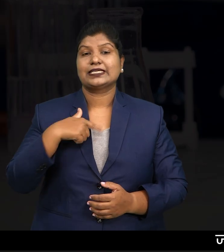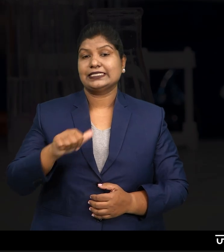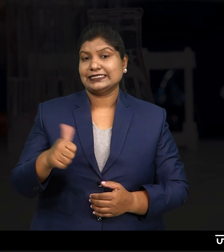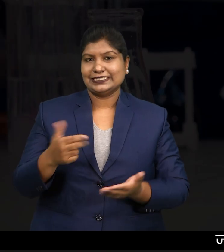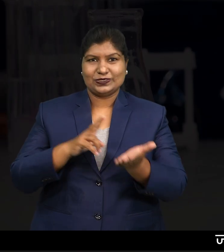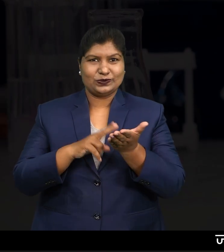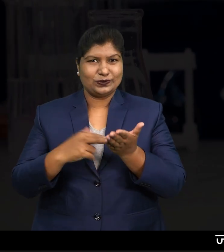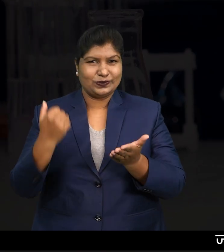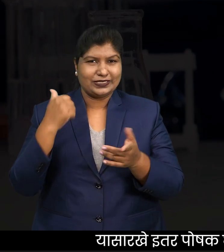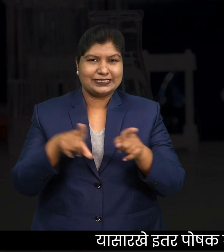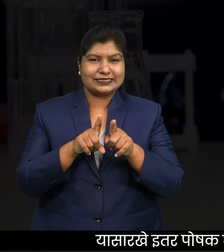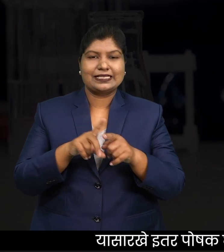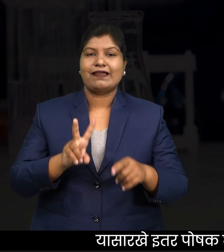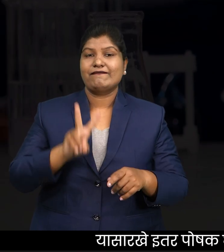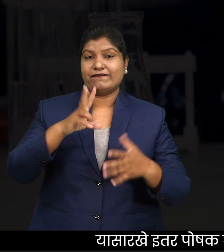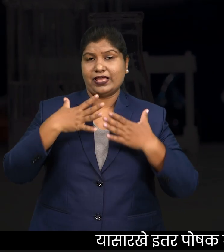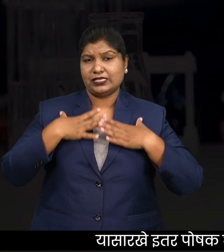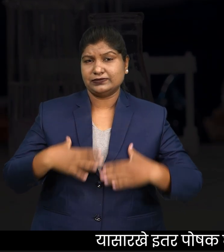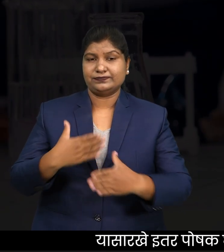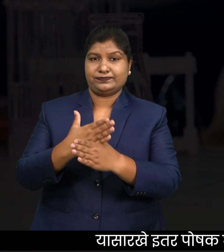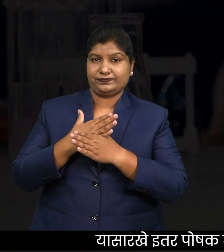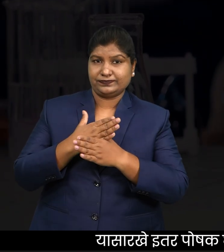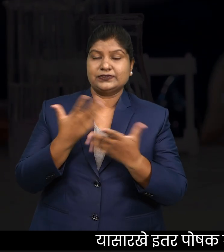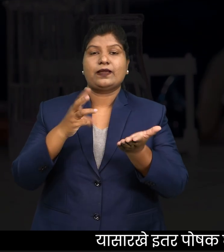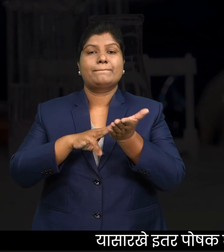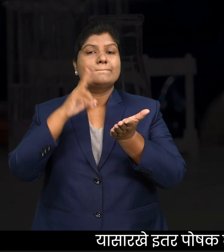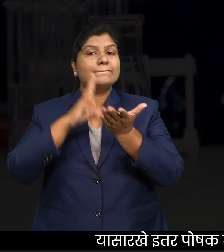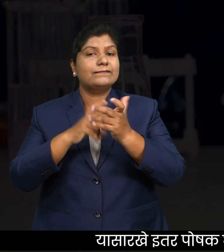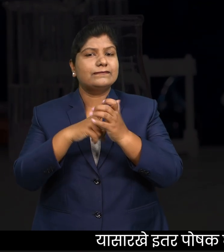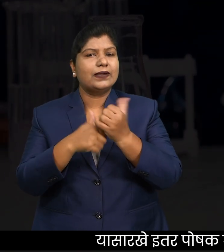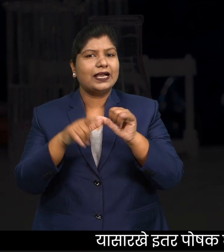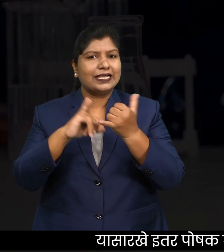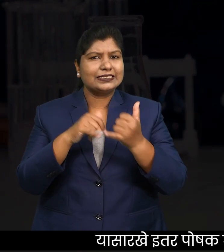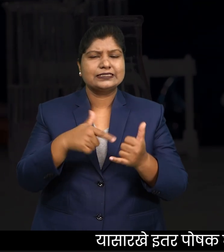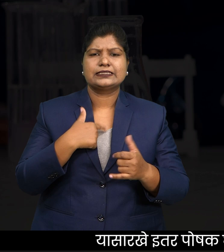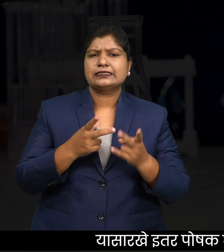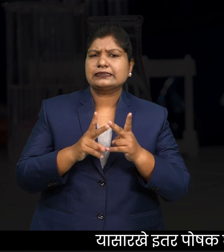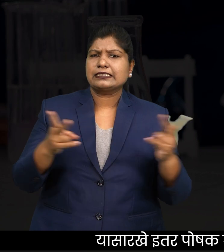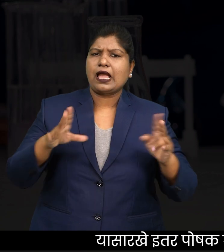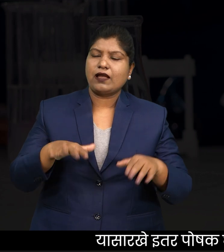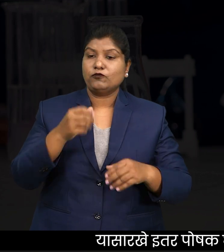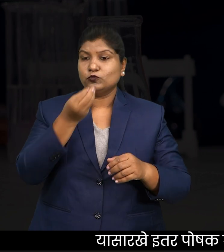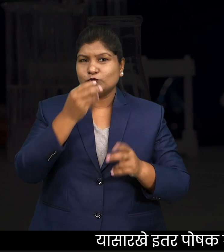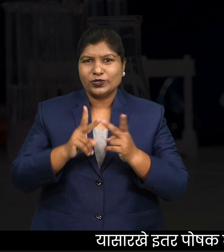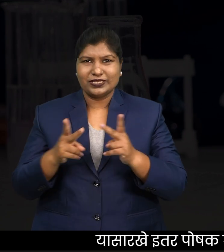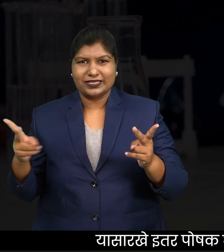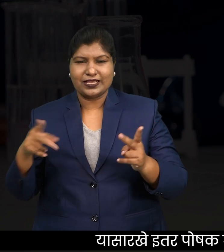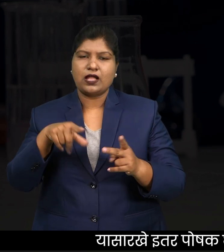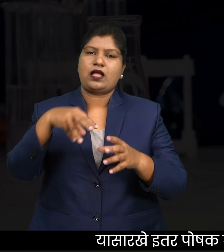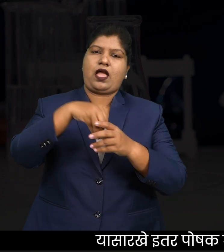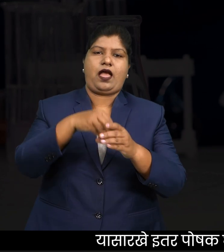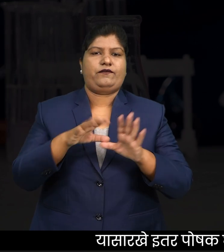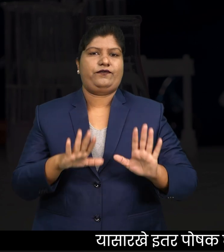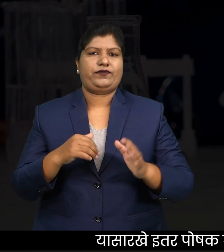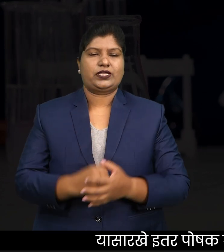जीवनसत्वे आणि खनिजे यासारखे इतर पोषक घटक वेगवेगळ्या अन्नपदार्थांमध्ये असतात.